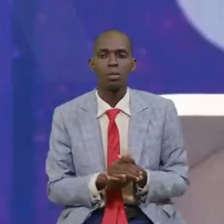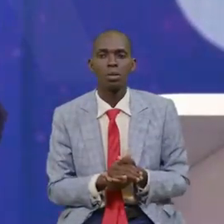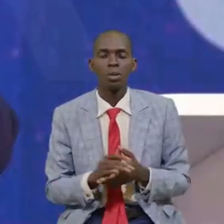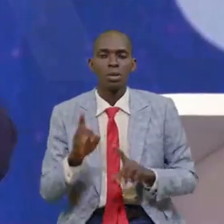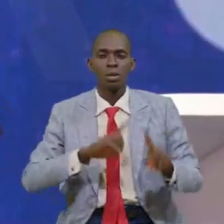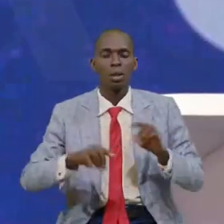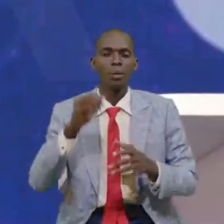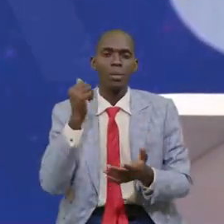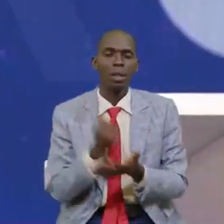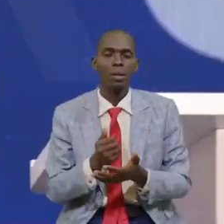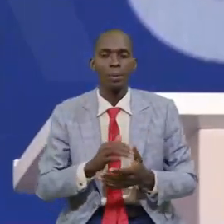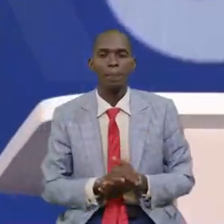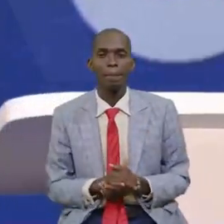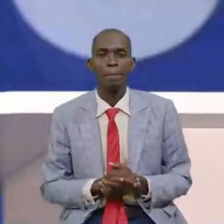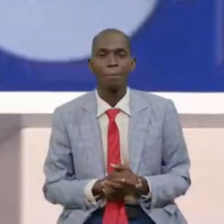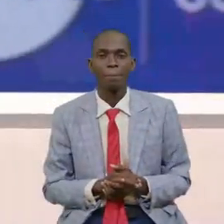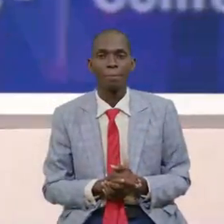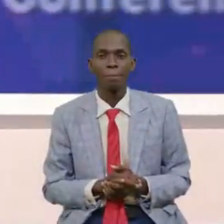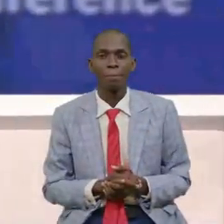Un bon amen.